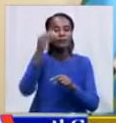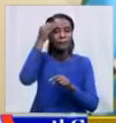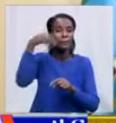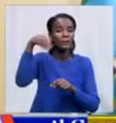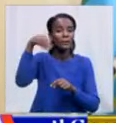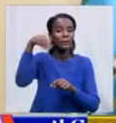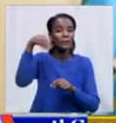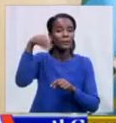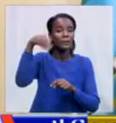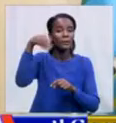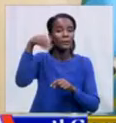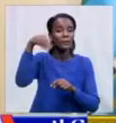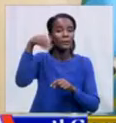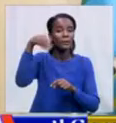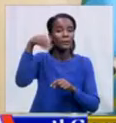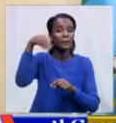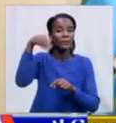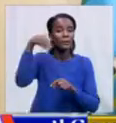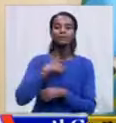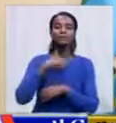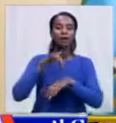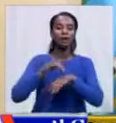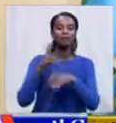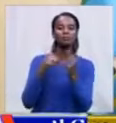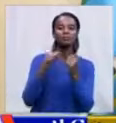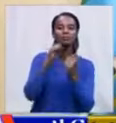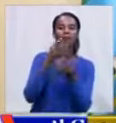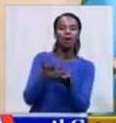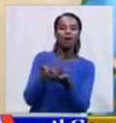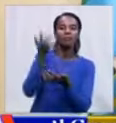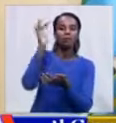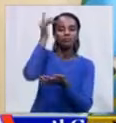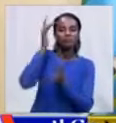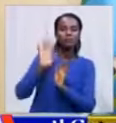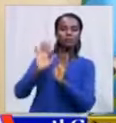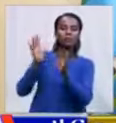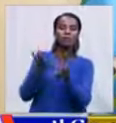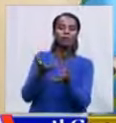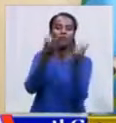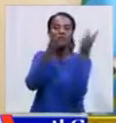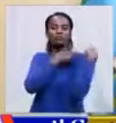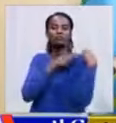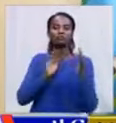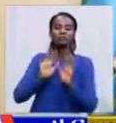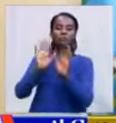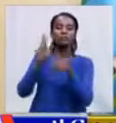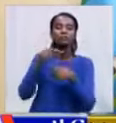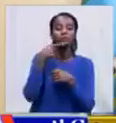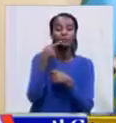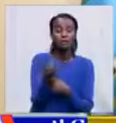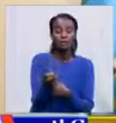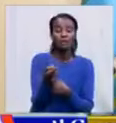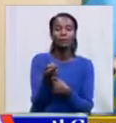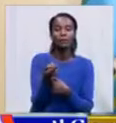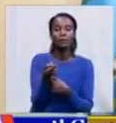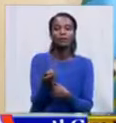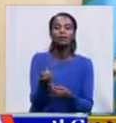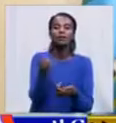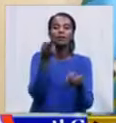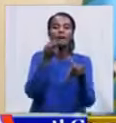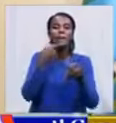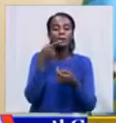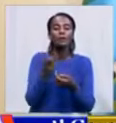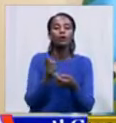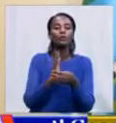መዘናጋቱ ቸል ማለቱ በእኛ ላይ የመጣ አይደለም፣ የሀብታም በሽታ ነው፣ የባለስልጣን በሽታ ነው ኢላኽሪ እየተባለ